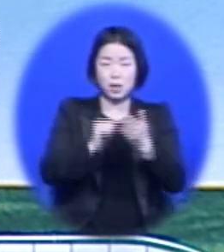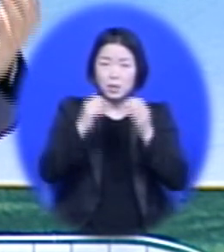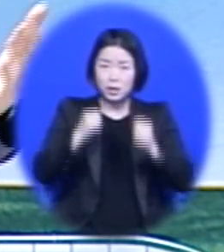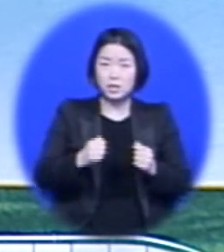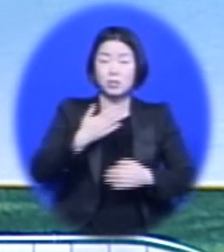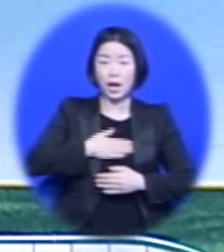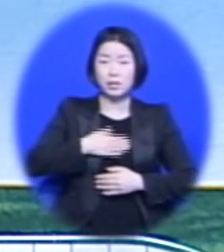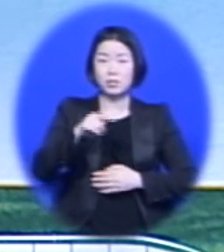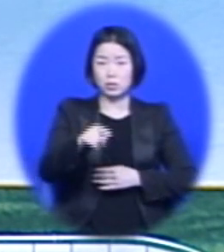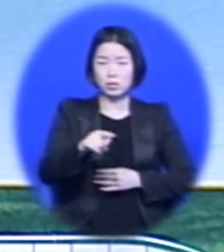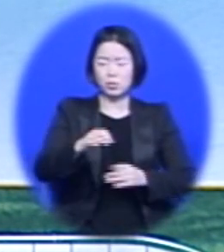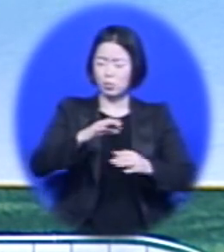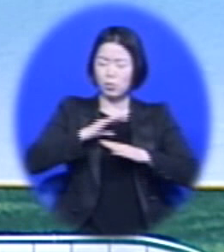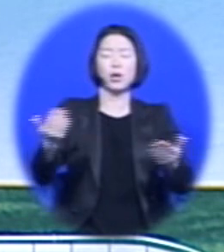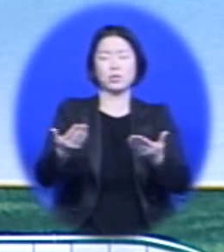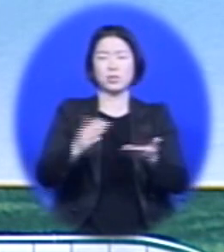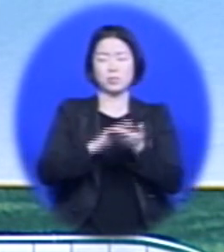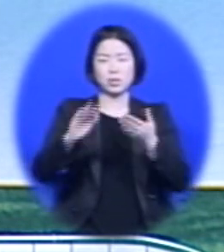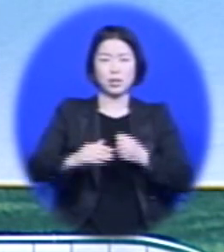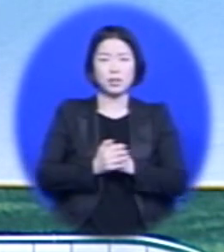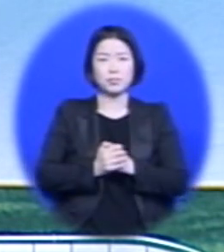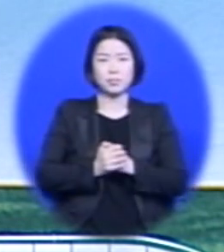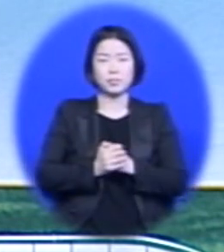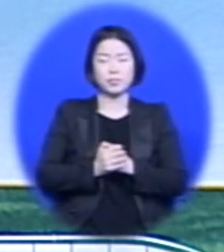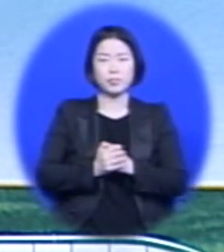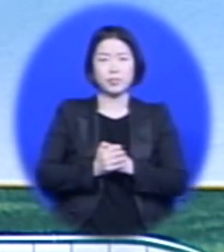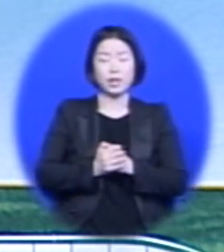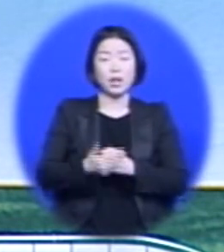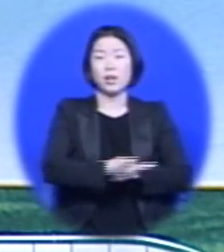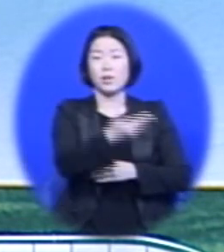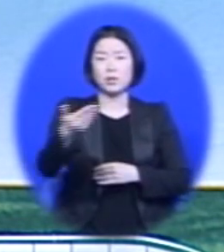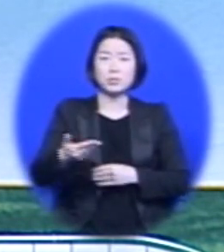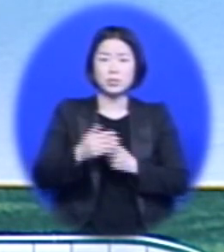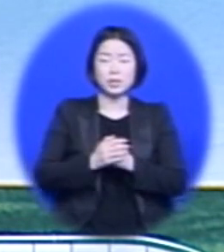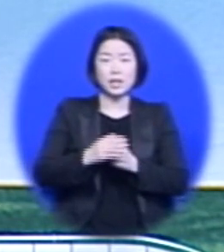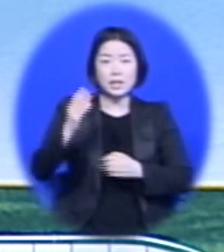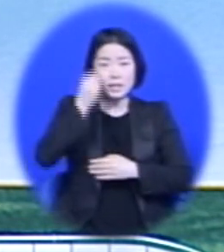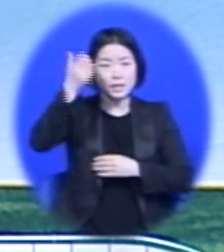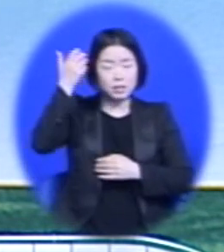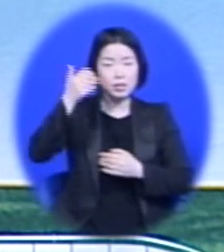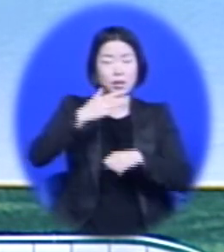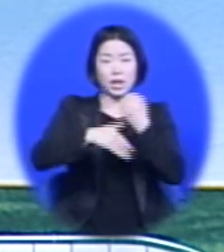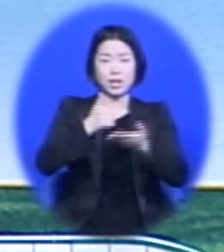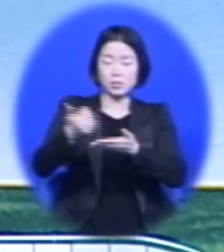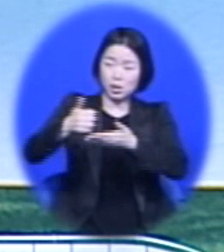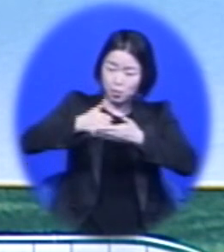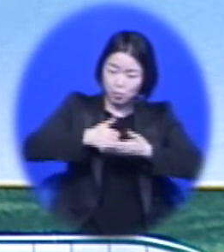놀라운 일입니다. 여러분, 성령 하나님을 모시고